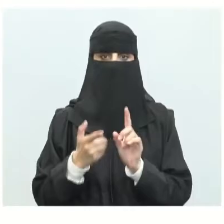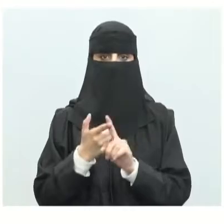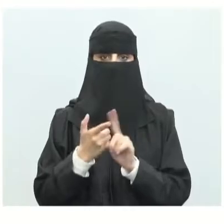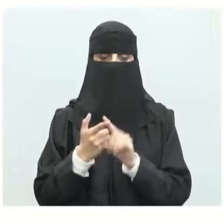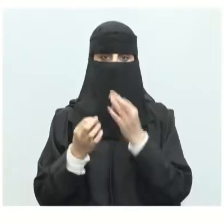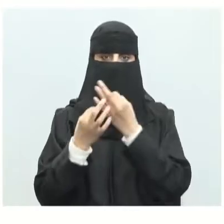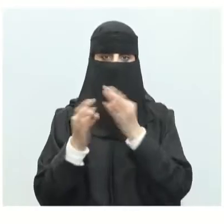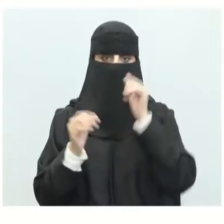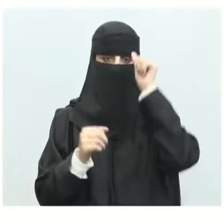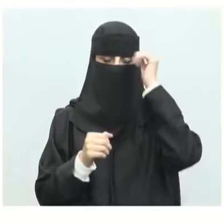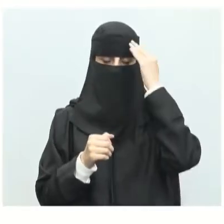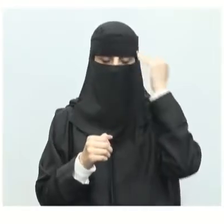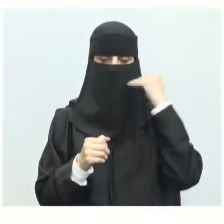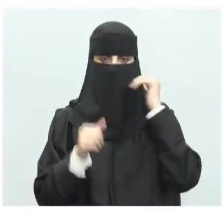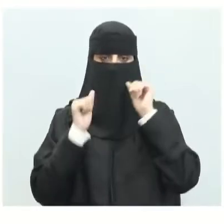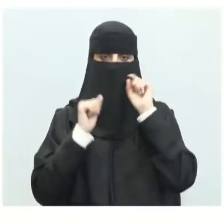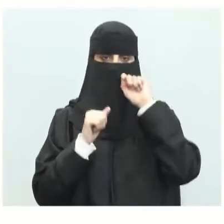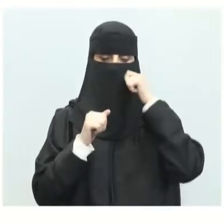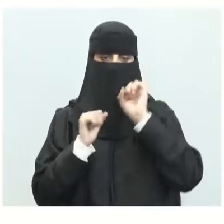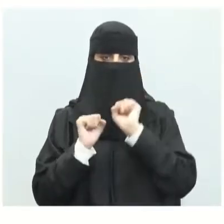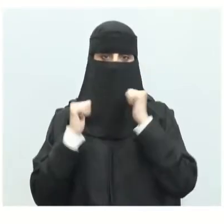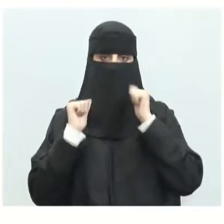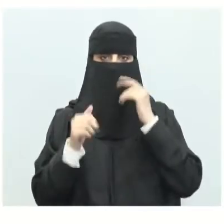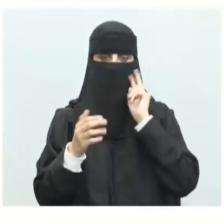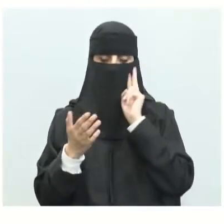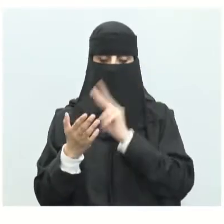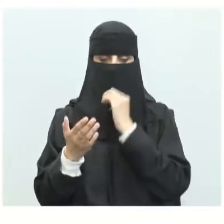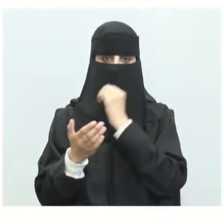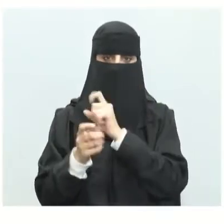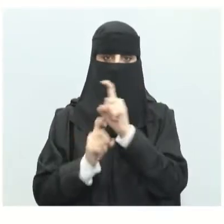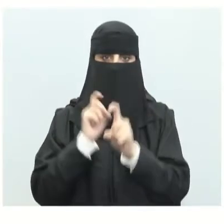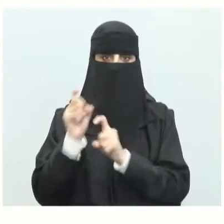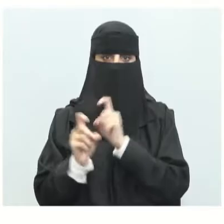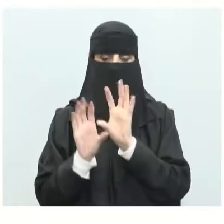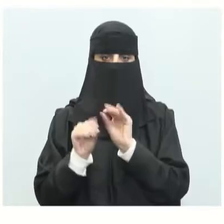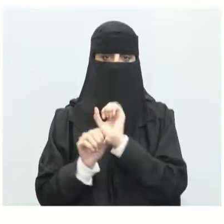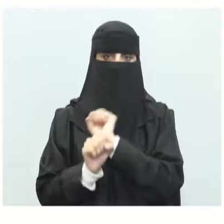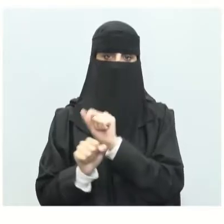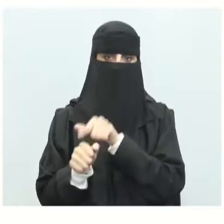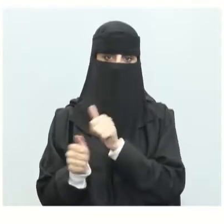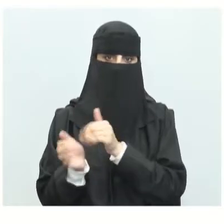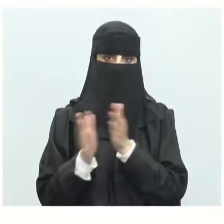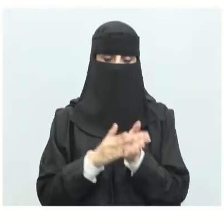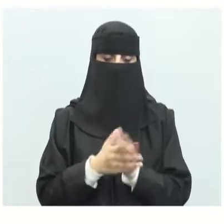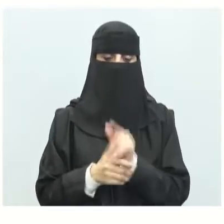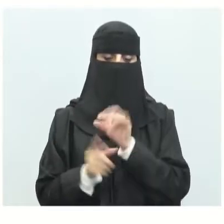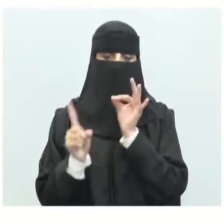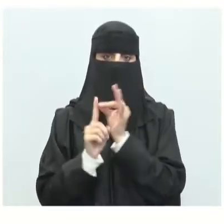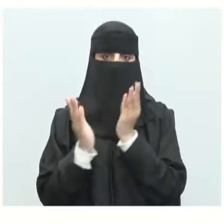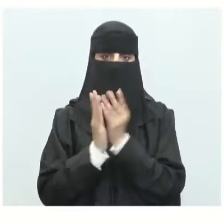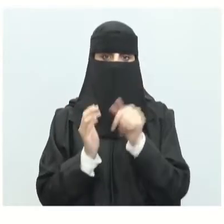ان يجيب الطالب عن اسئله النص المقروء هذه هي اهداف